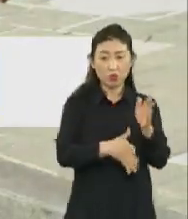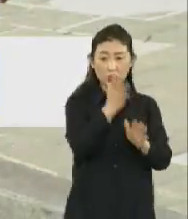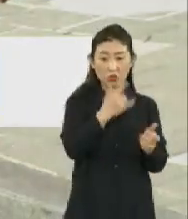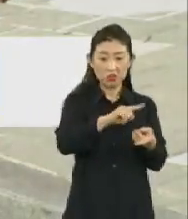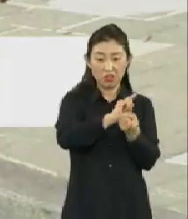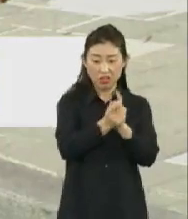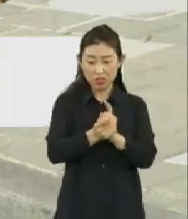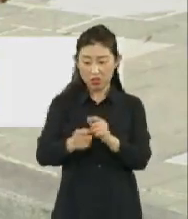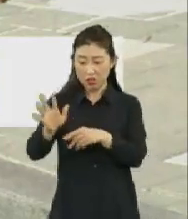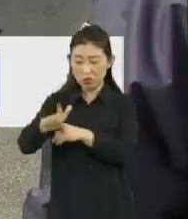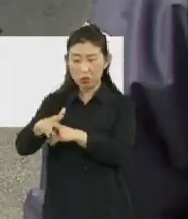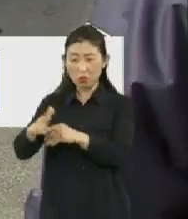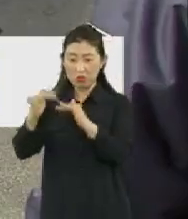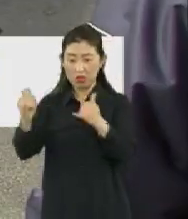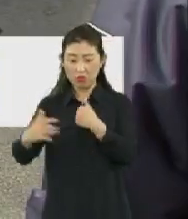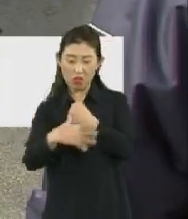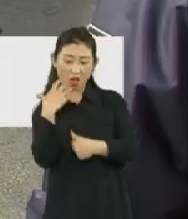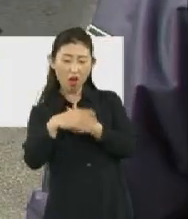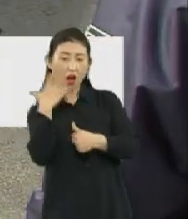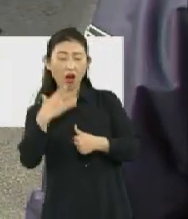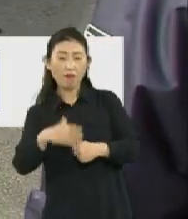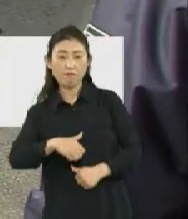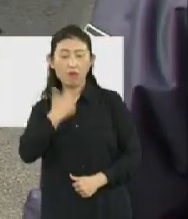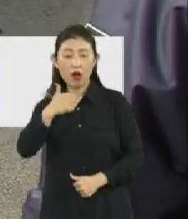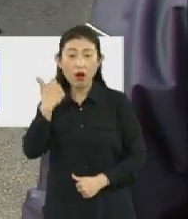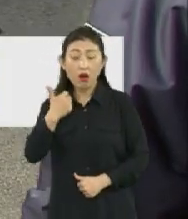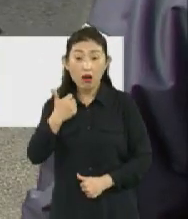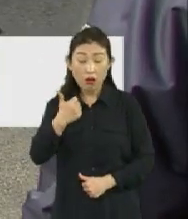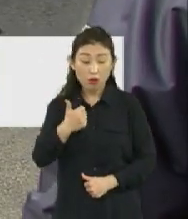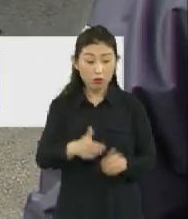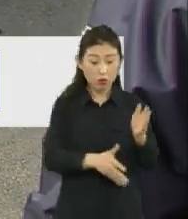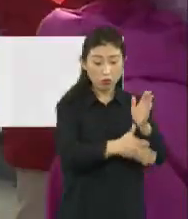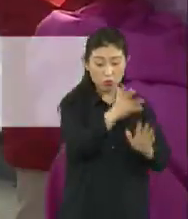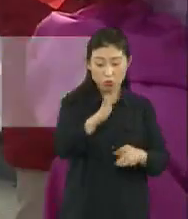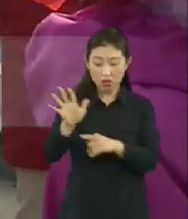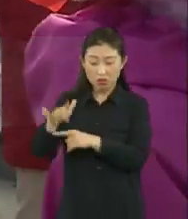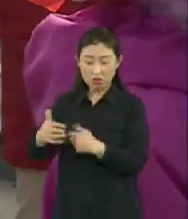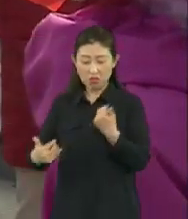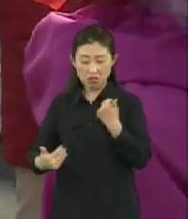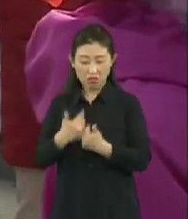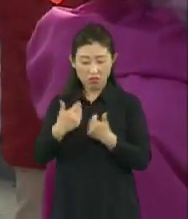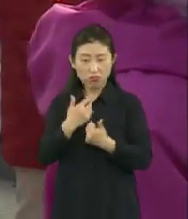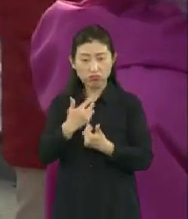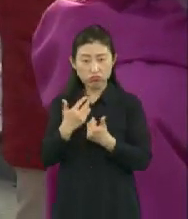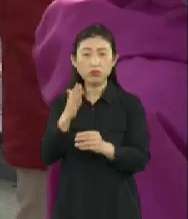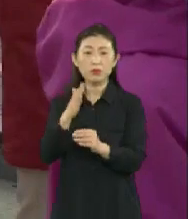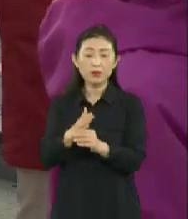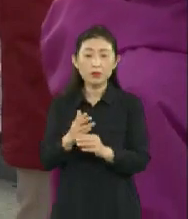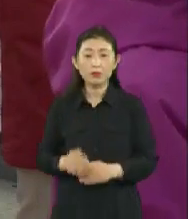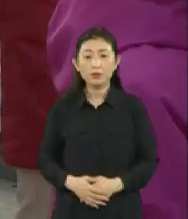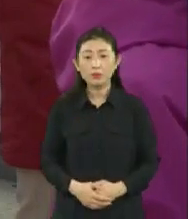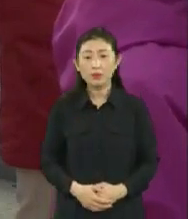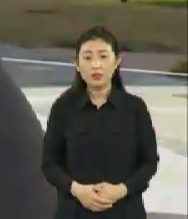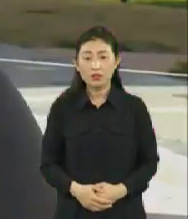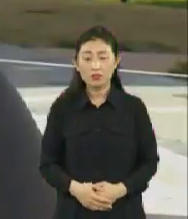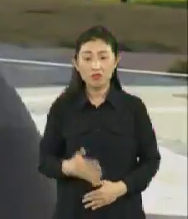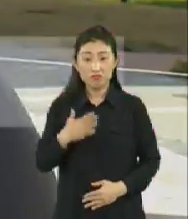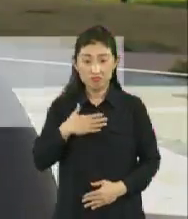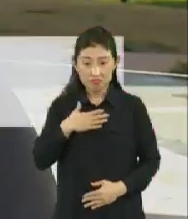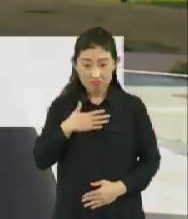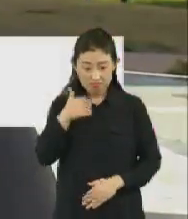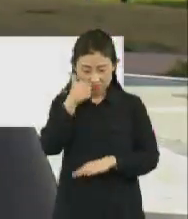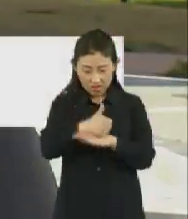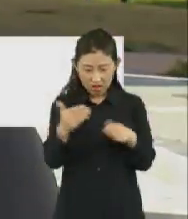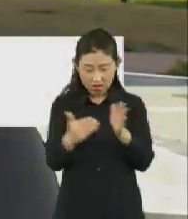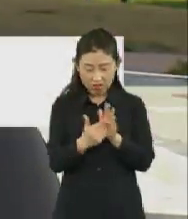마을을 희생시킨다며 분통을 터뜨려 세종시 도농간의 갈등으로까지 번지고 있습니다. 저희는 끝까지 저지를